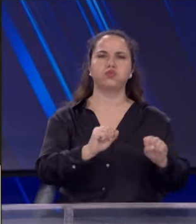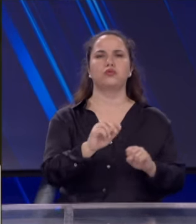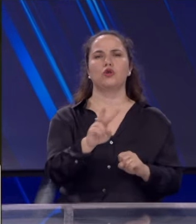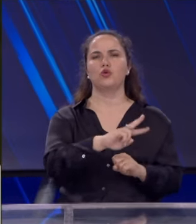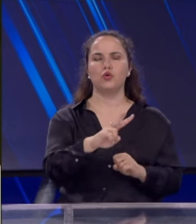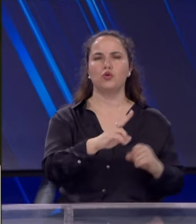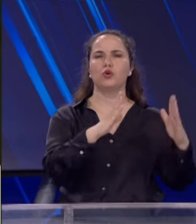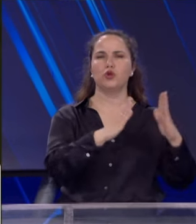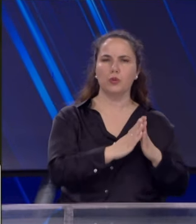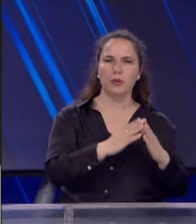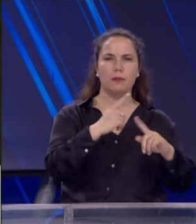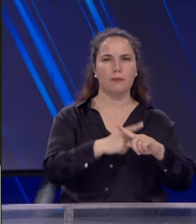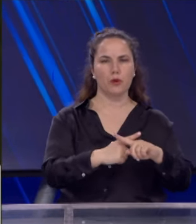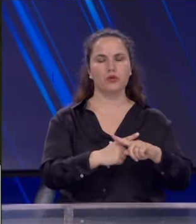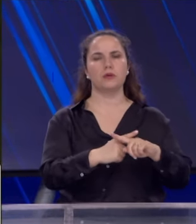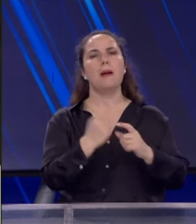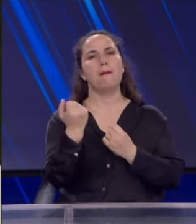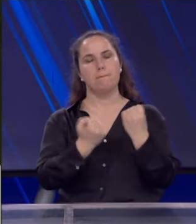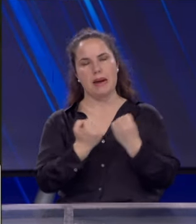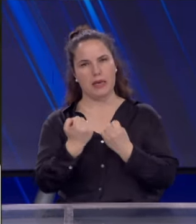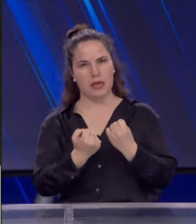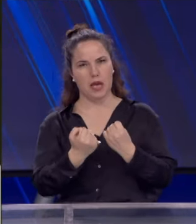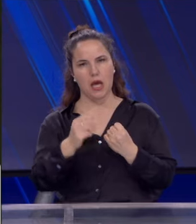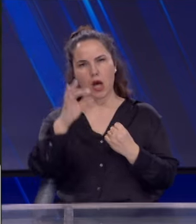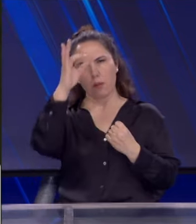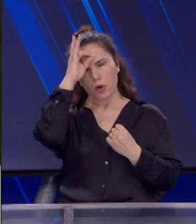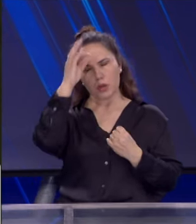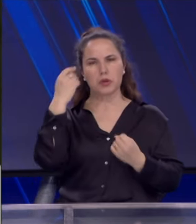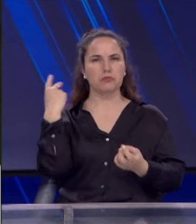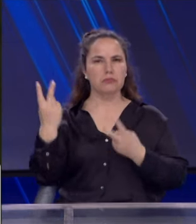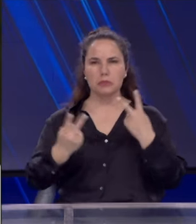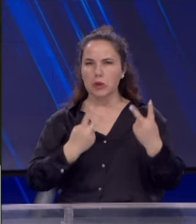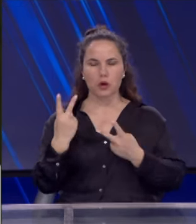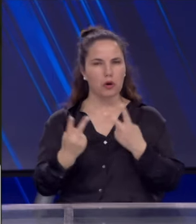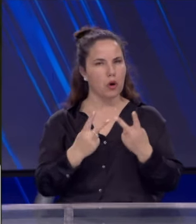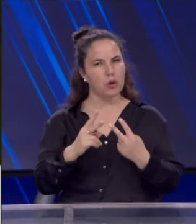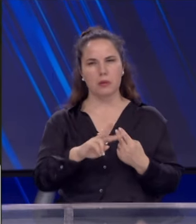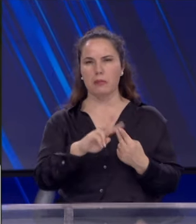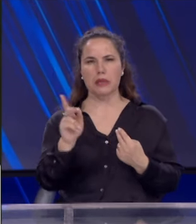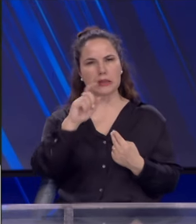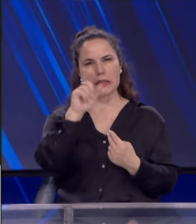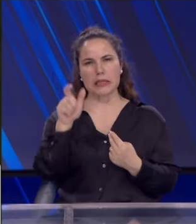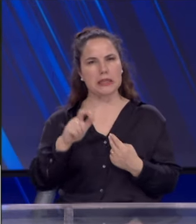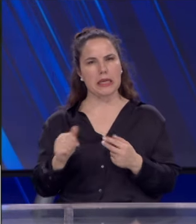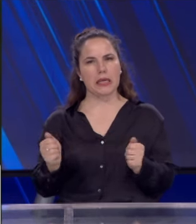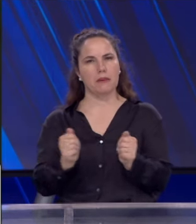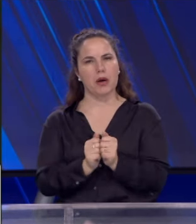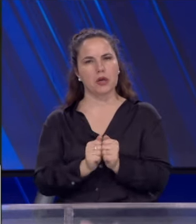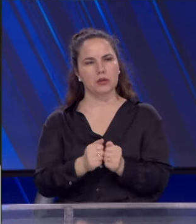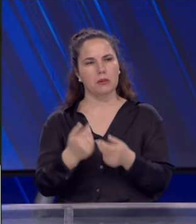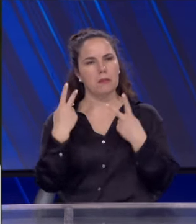si bashkëpunëtor në krim. Gjithashtu policia ka nisur dhe hetim në gjendje të lirë për një shtetas italian për moskallëzim